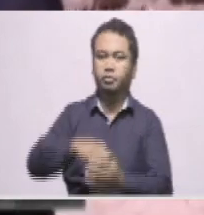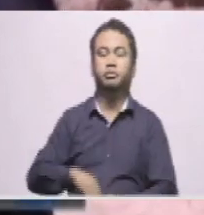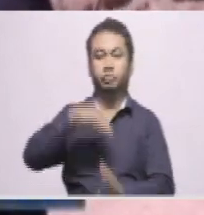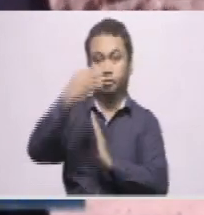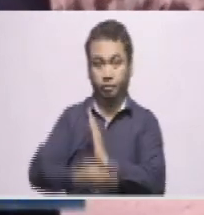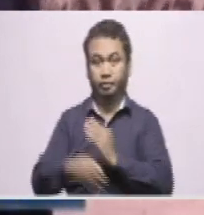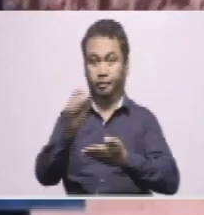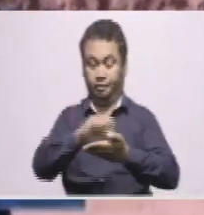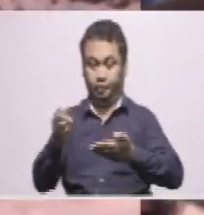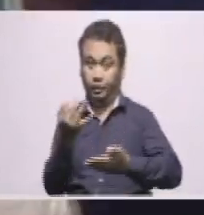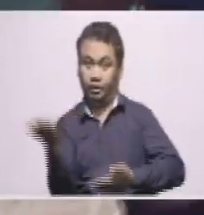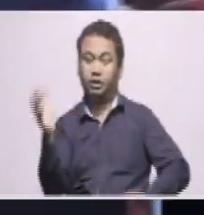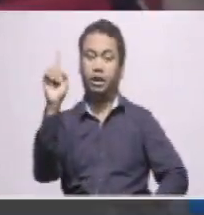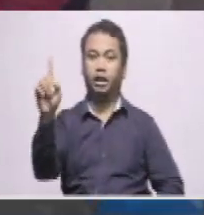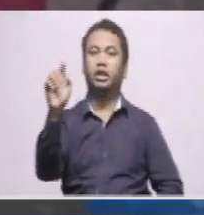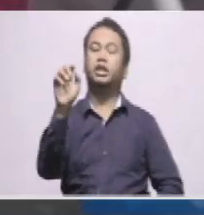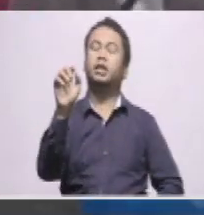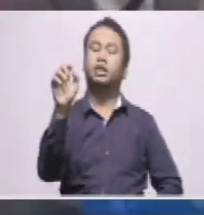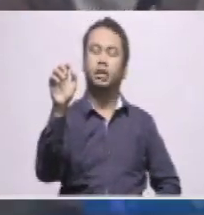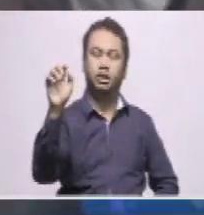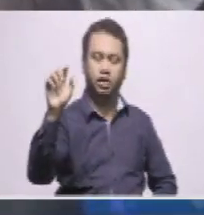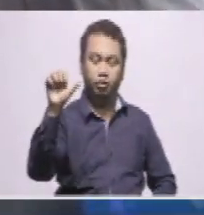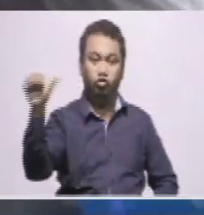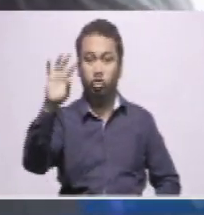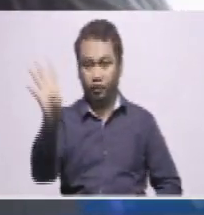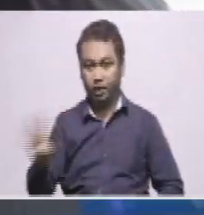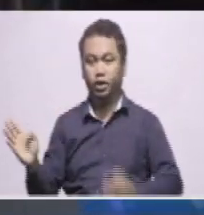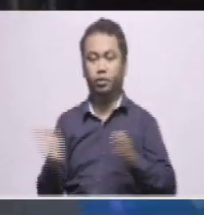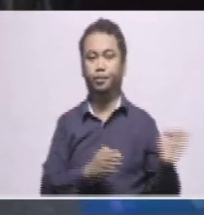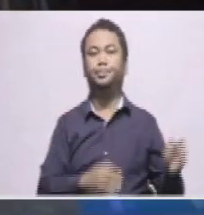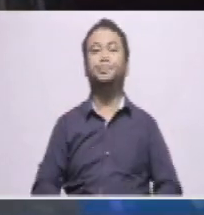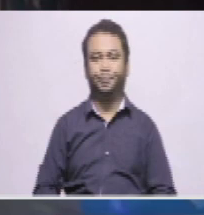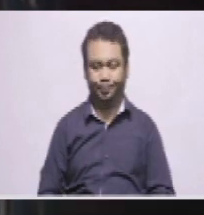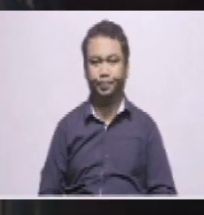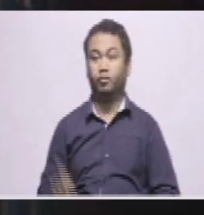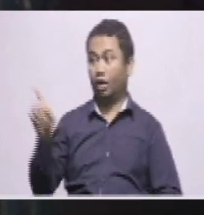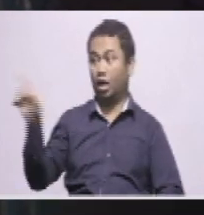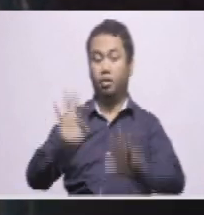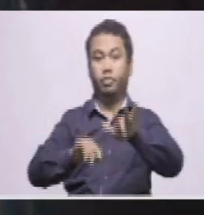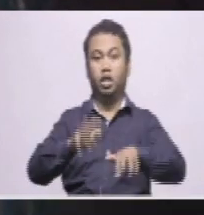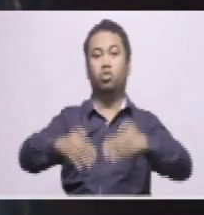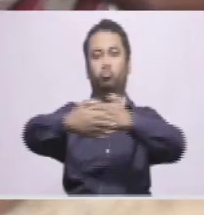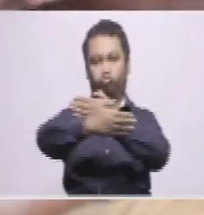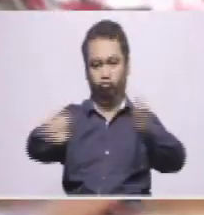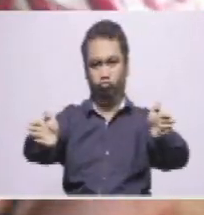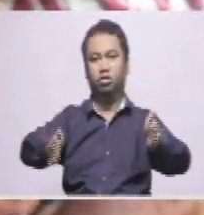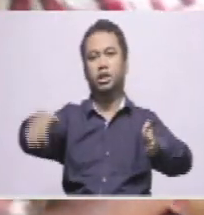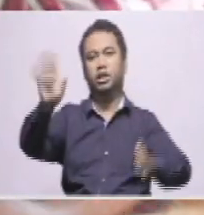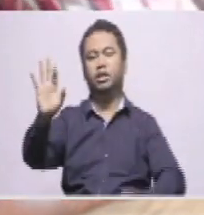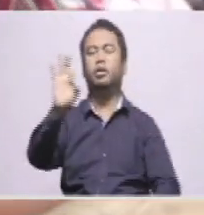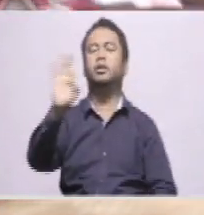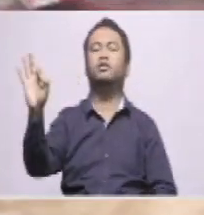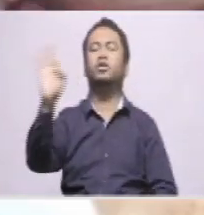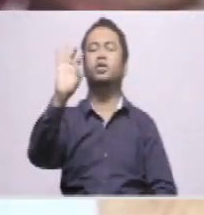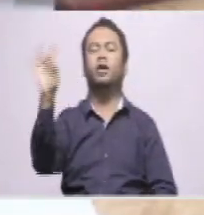nanefa ny adidiny ny sokatra ara-potoana avokoa ny biron mpifidianana rehetra aty amin'ny distrika ny Fenerives mahatratra 5 tela arivo sy roa alina